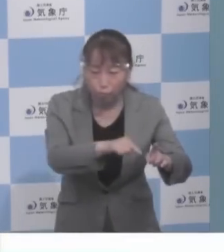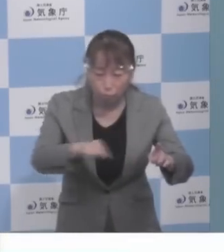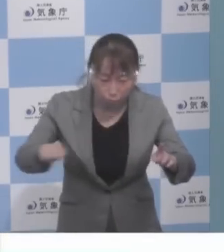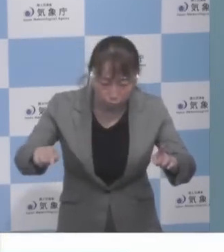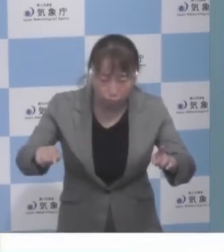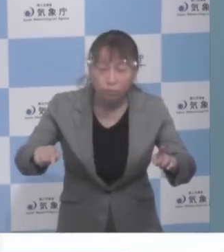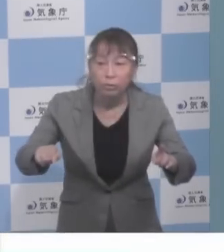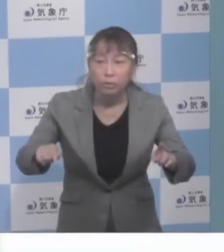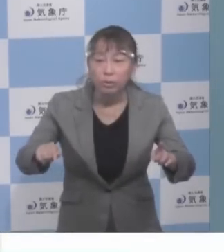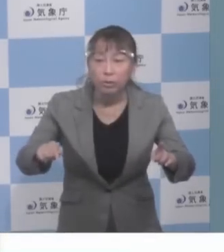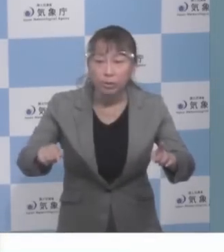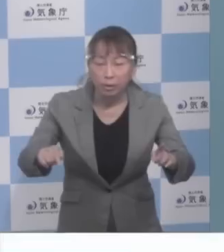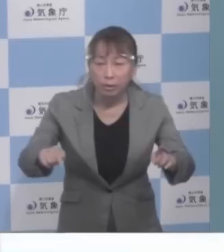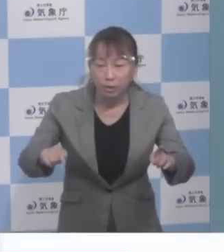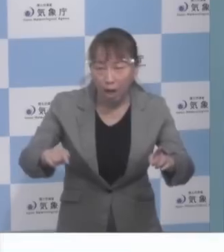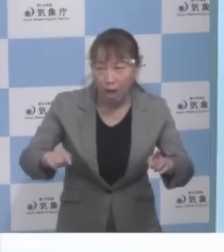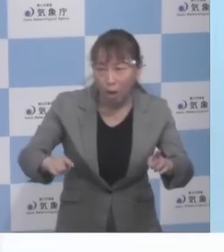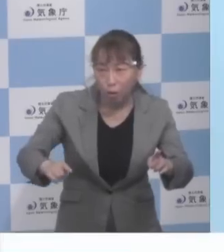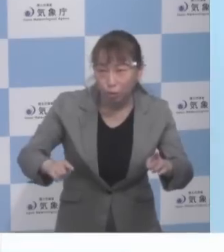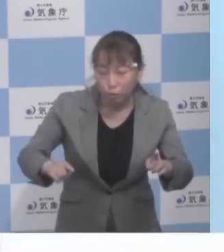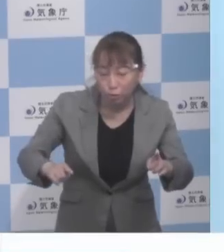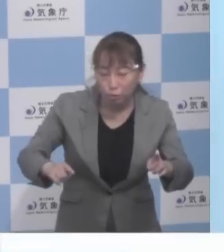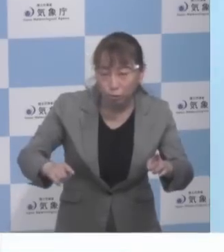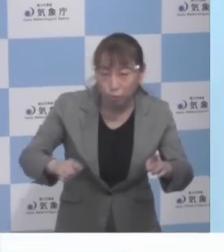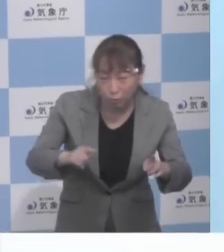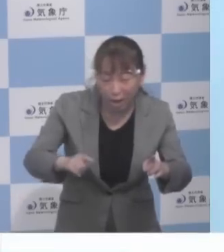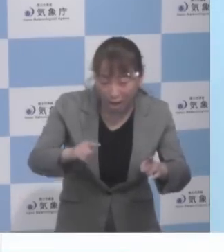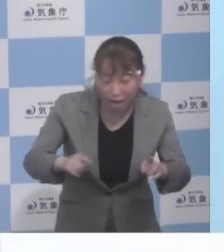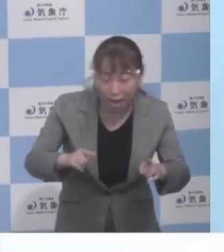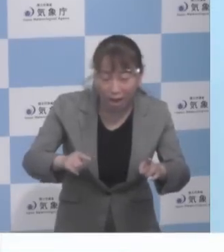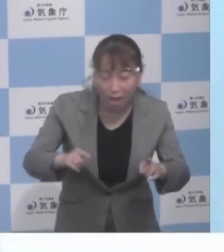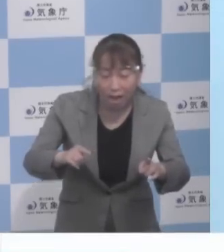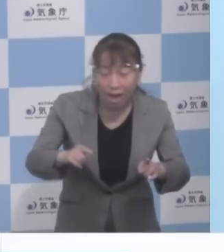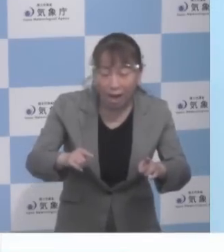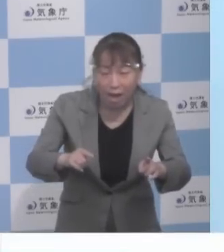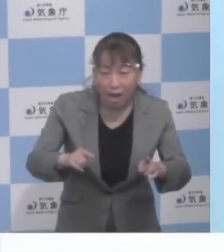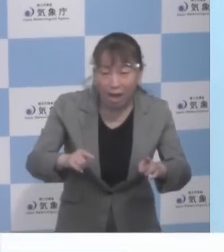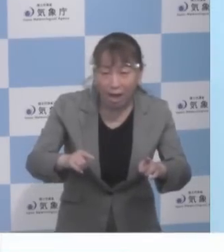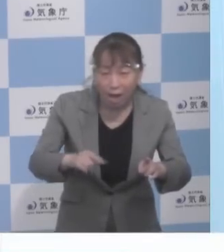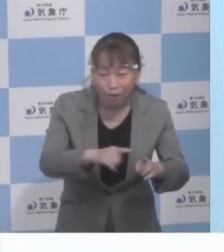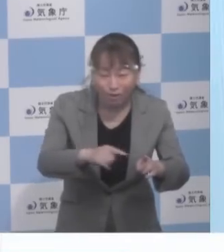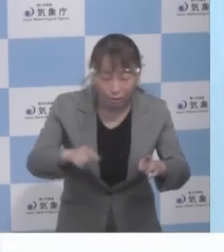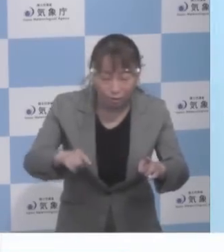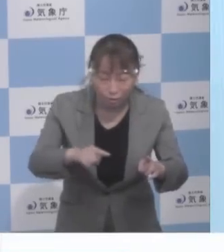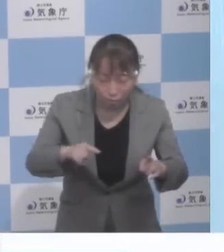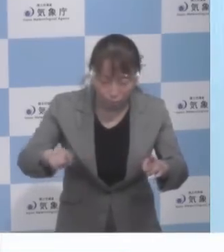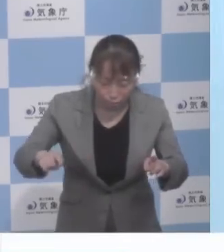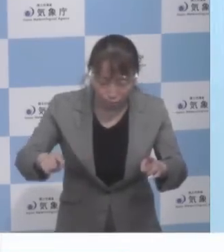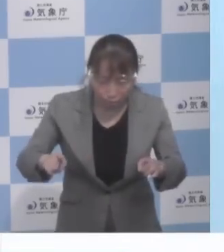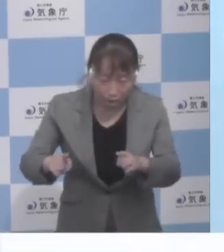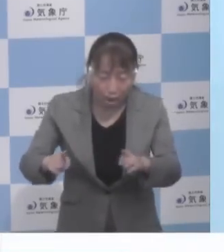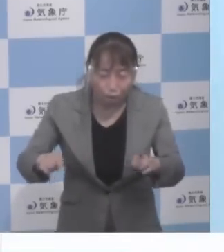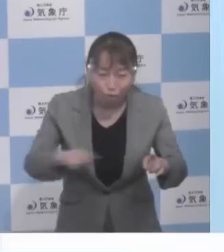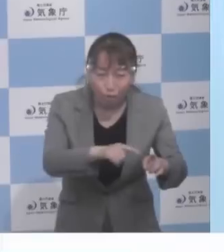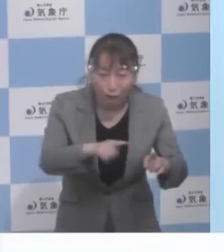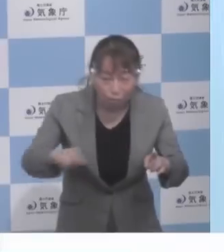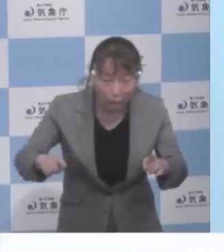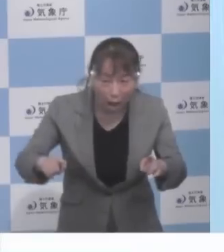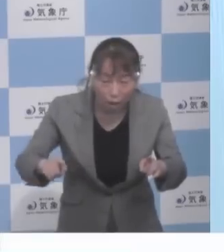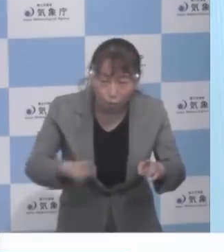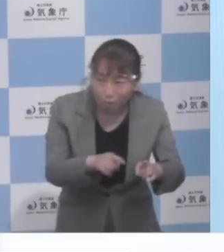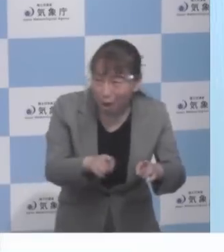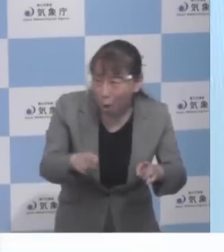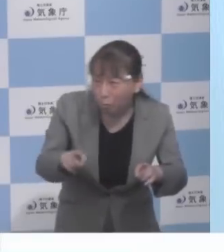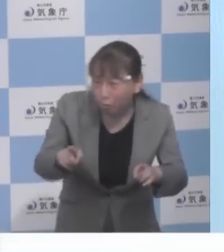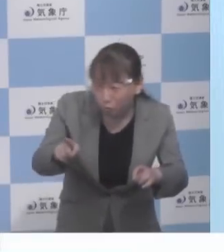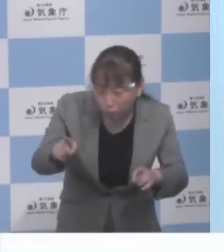グラフが上に向くほど桜島が膨張しているということを表すものです。